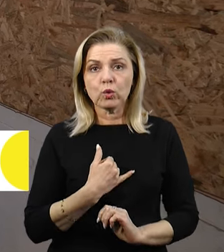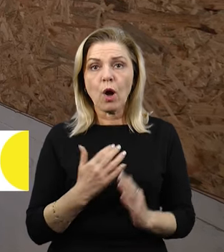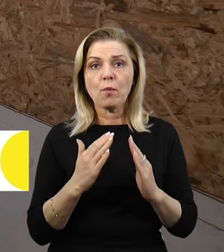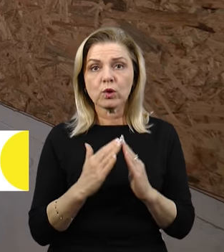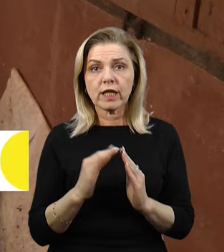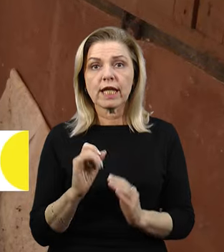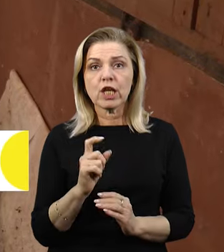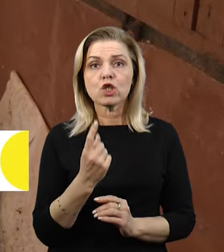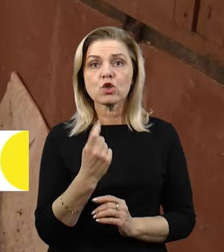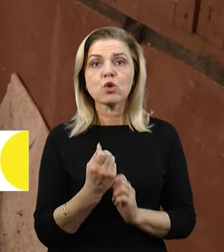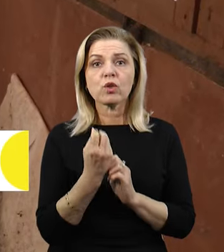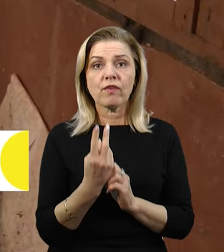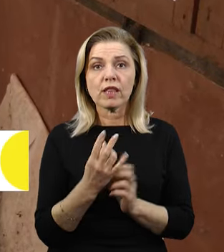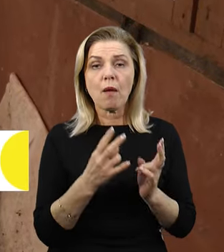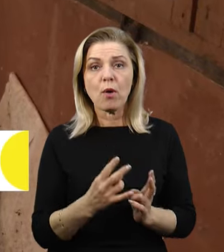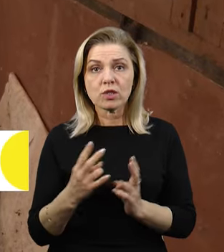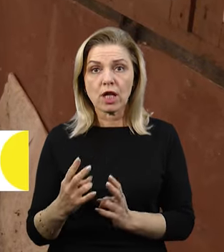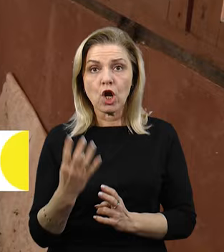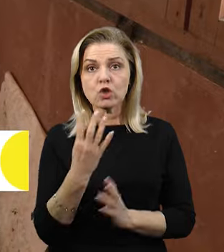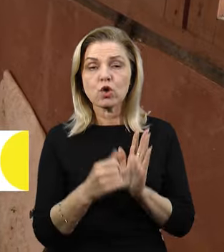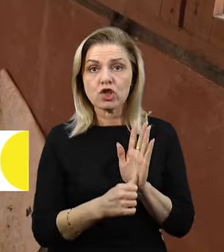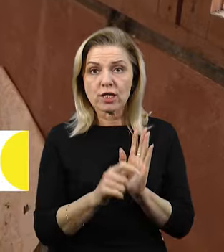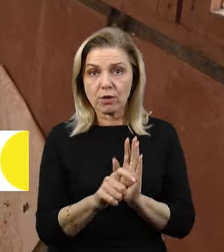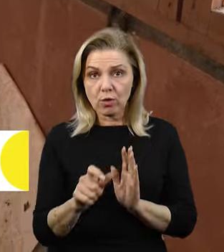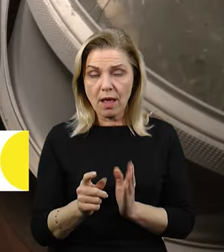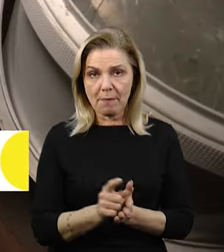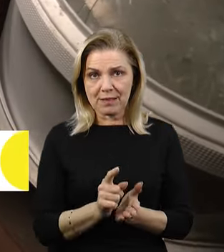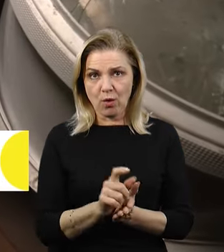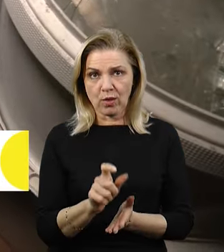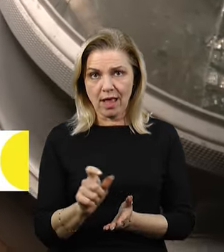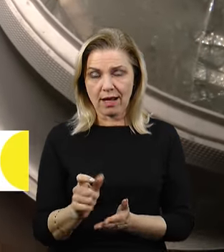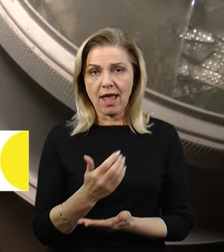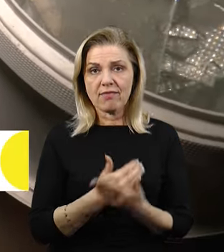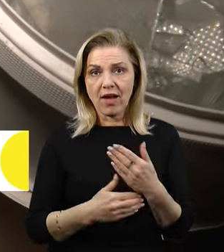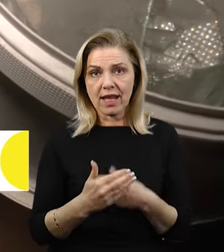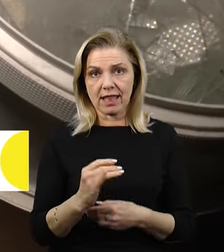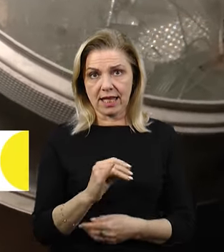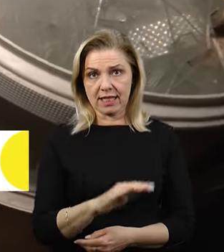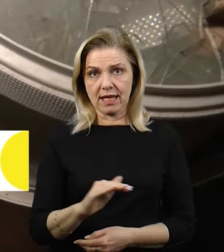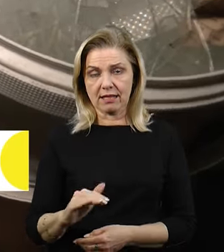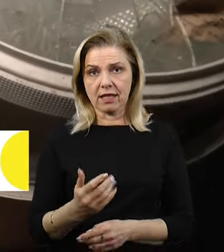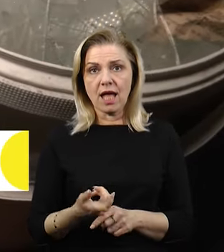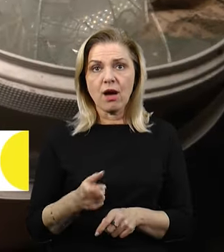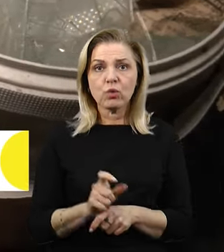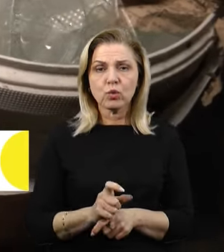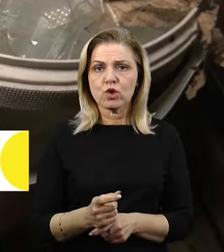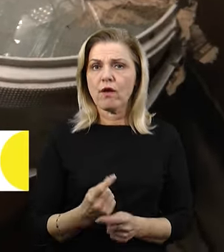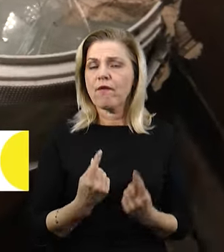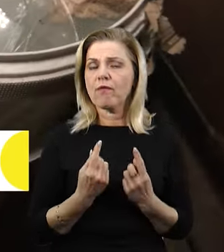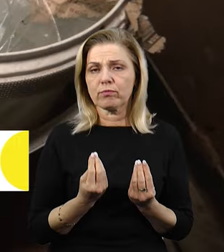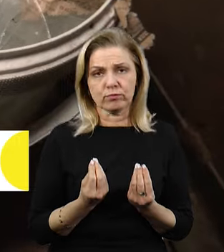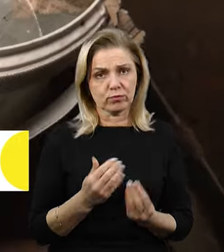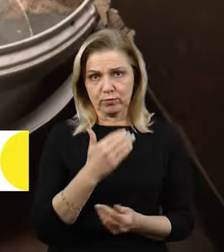112 постраждалих, 46 – це пенсіонери, інваліди, діти. Це просто дуже великі для нас